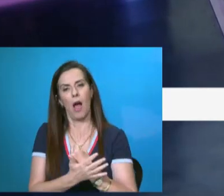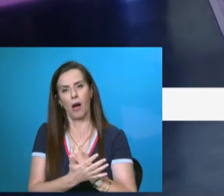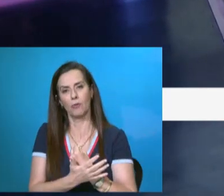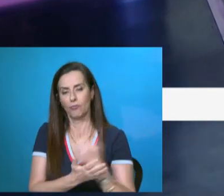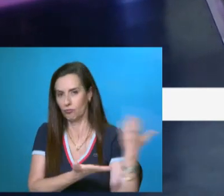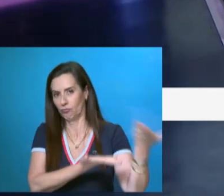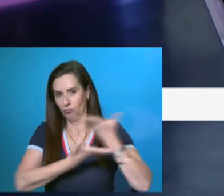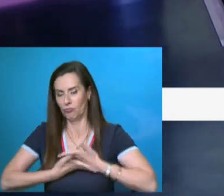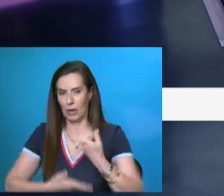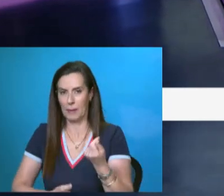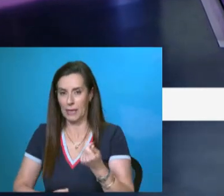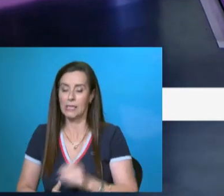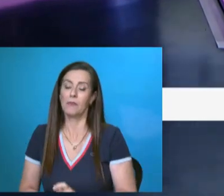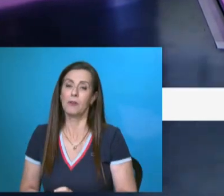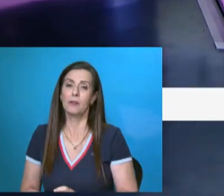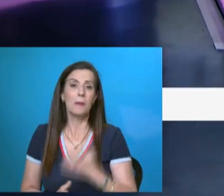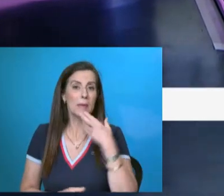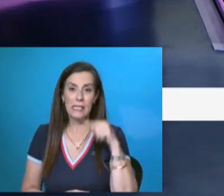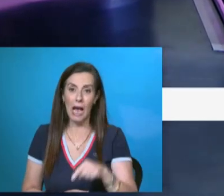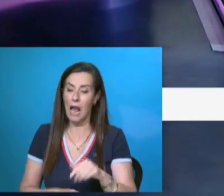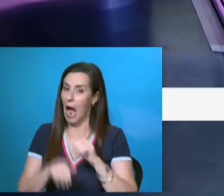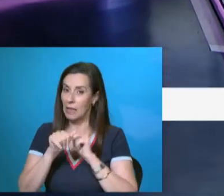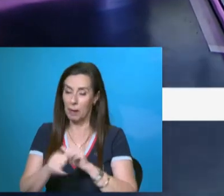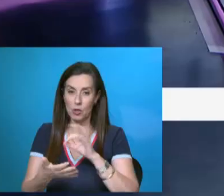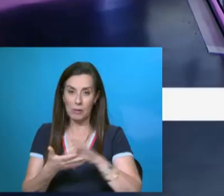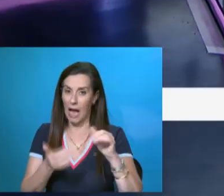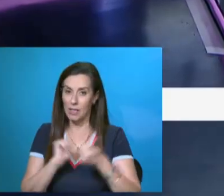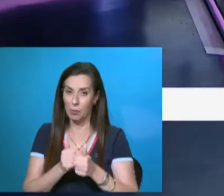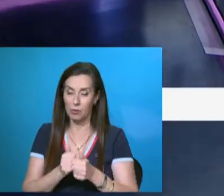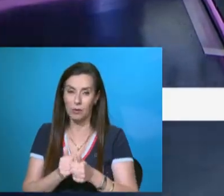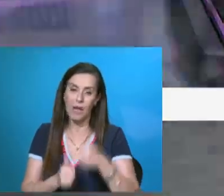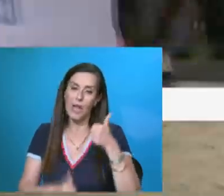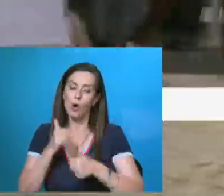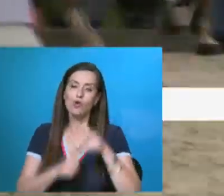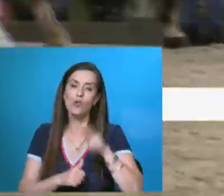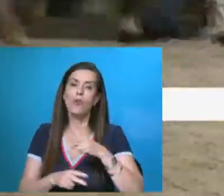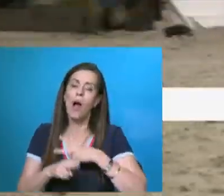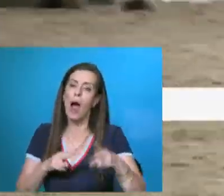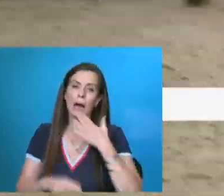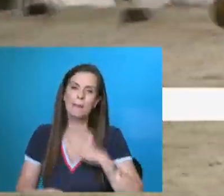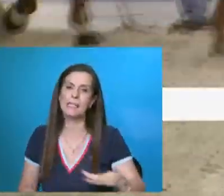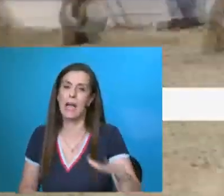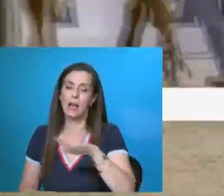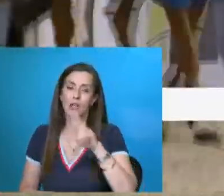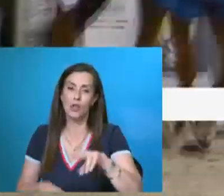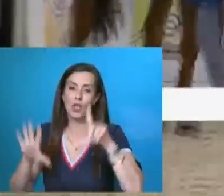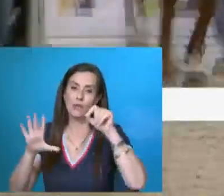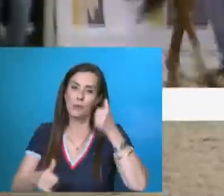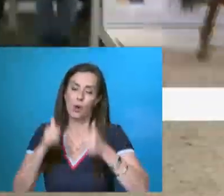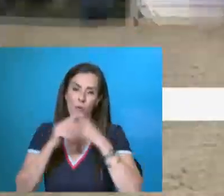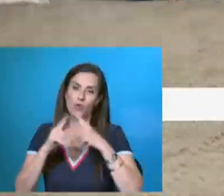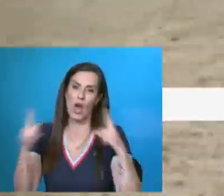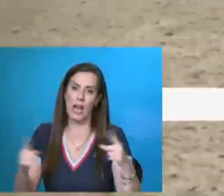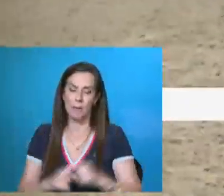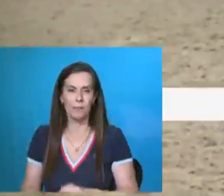סביבנו. בארץ התמיכה של משרד הספורט היא לתחרויות שמתקיימות אך ורק בישראל. יש לנו 70 תחרויות כאלה בשנה. אתה